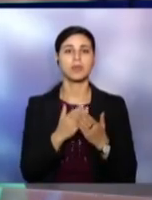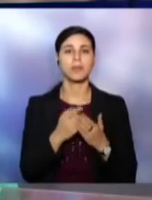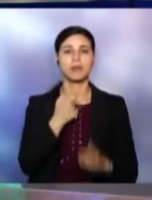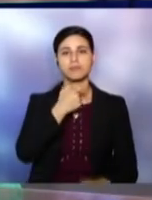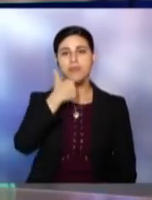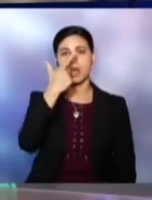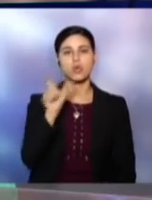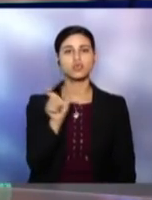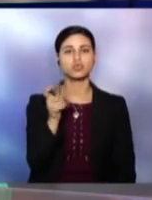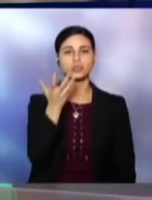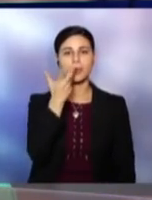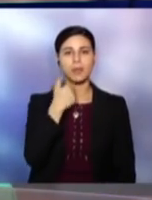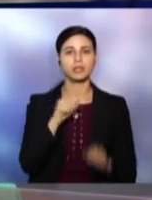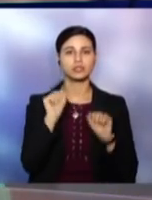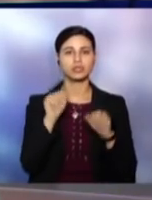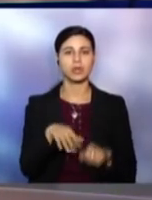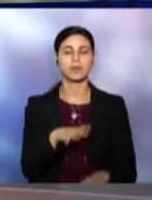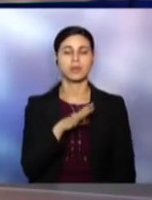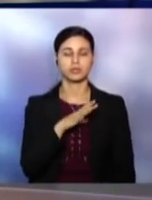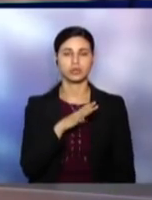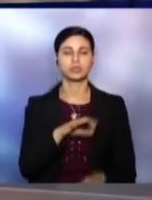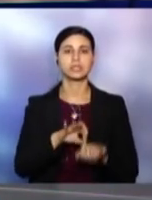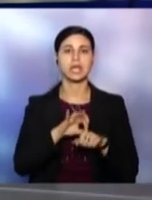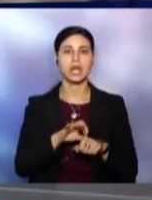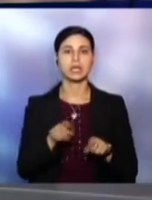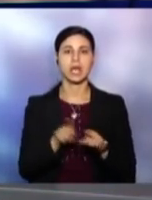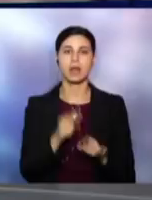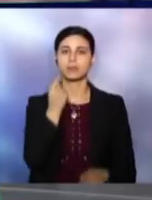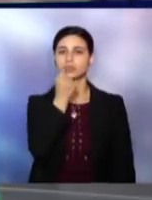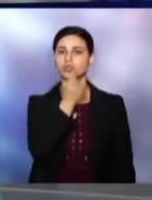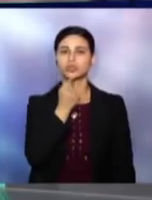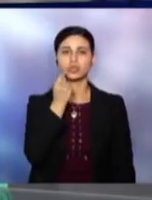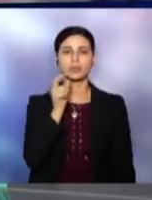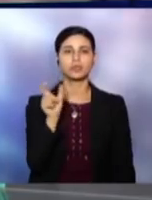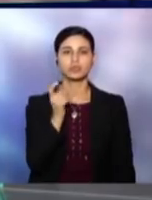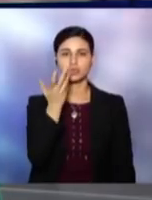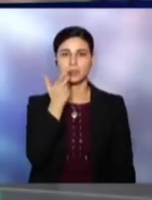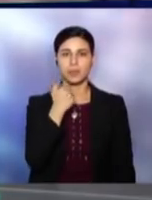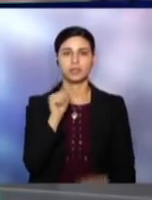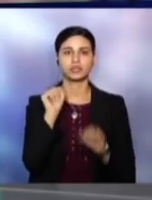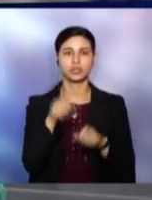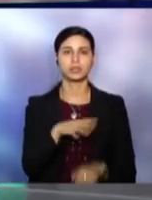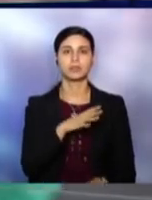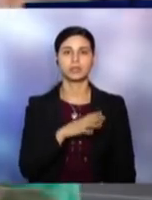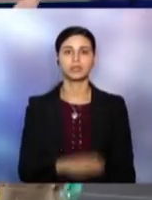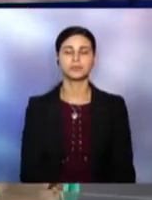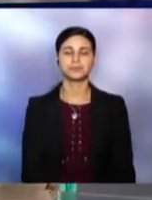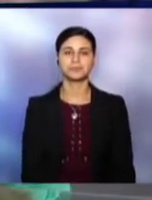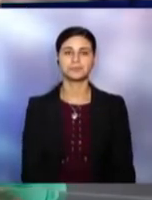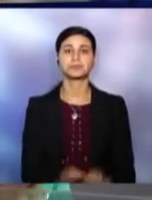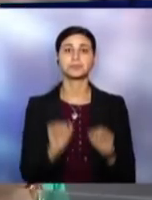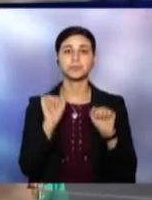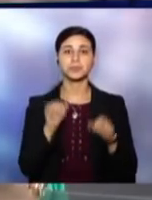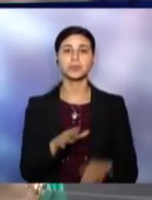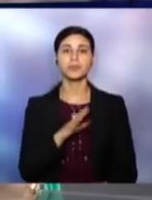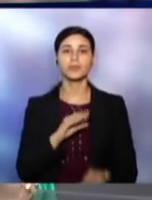ანუ ლურჯი შეფერვა კანის განსაკუთრებით ესეთი ტუჩების გარშემო მიდამოში. შესაძლებელია იყოს